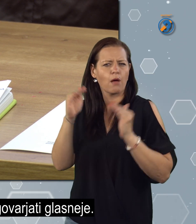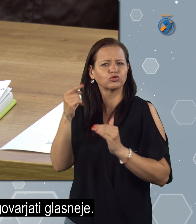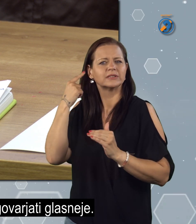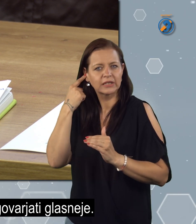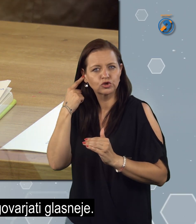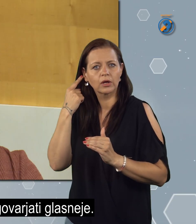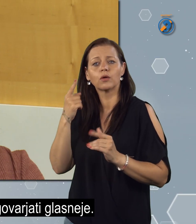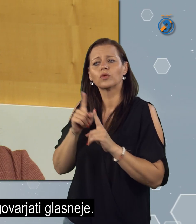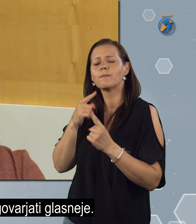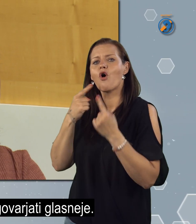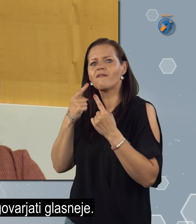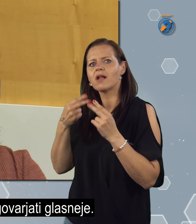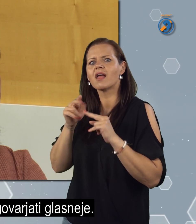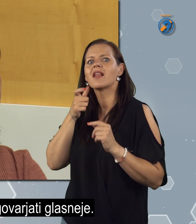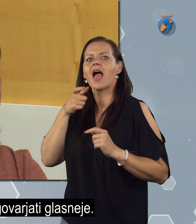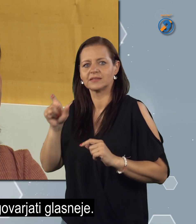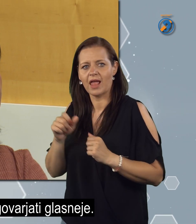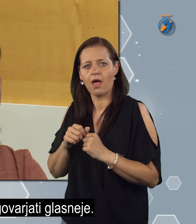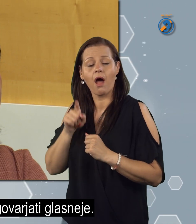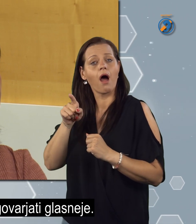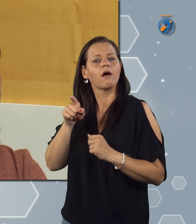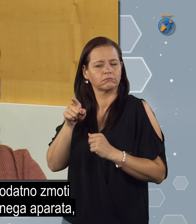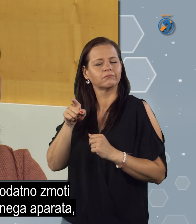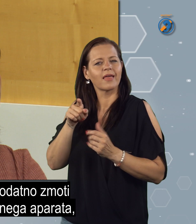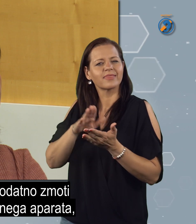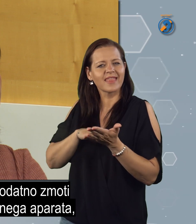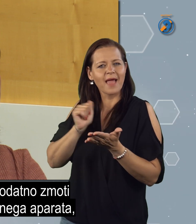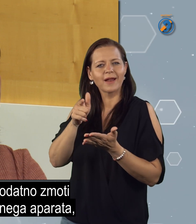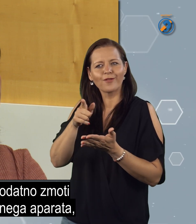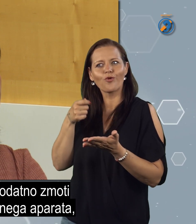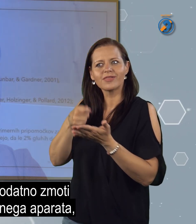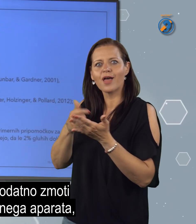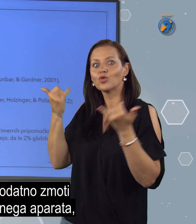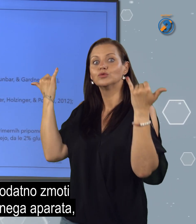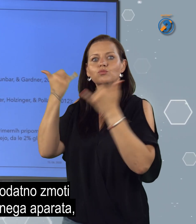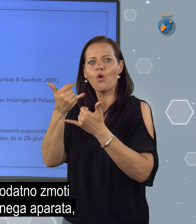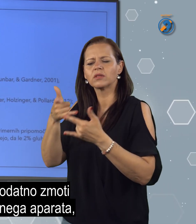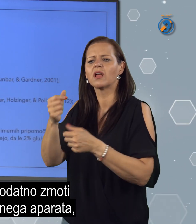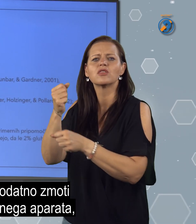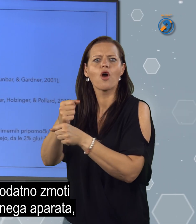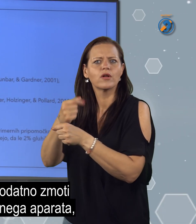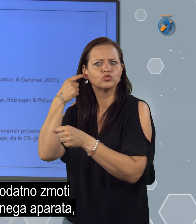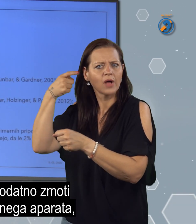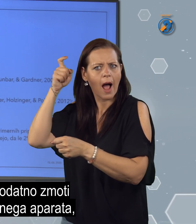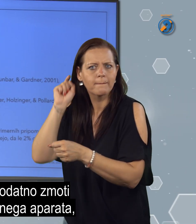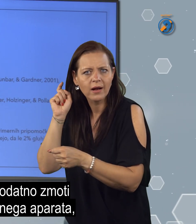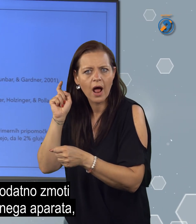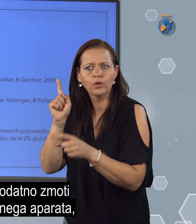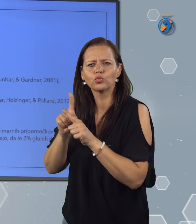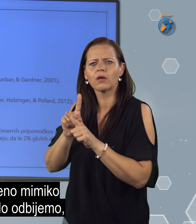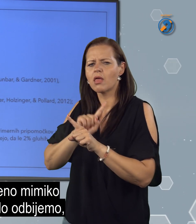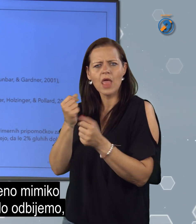slabše sliši, pogovarjati glasneje. A to najprej dodatno zmoti delovanje slušnega aparata,